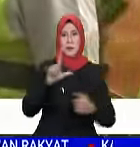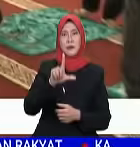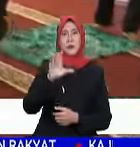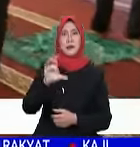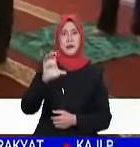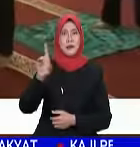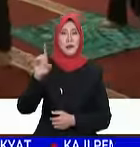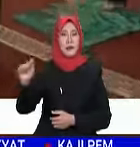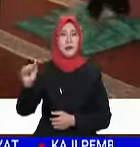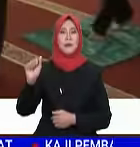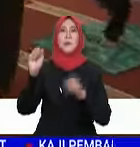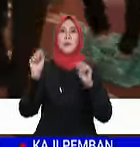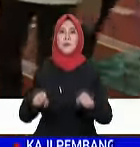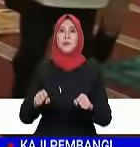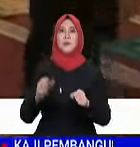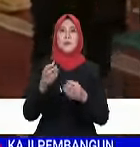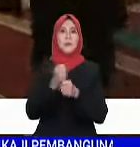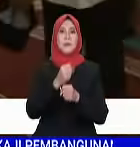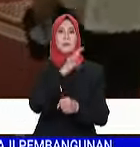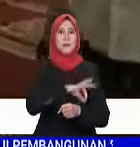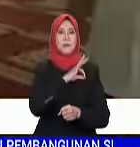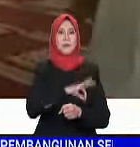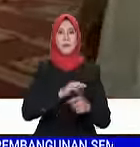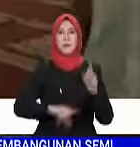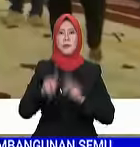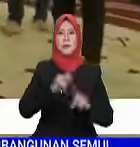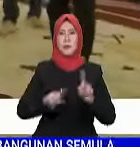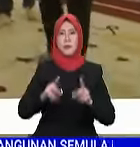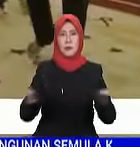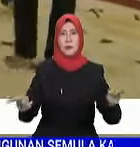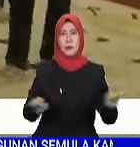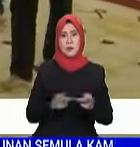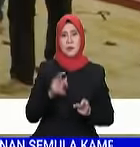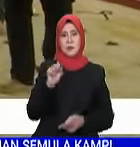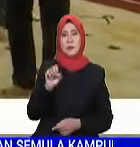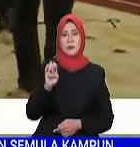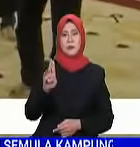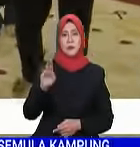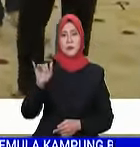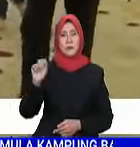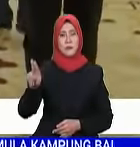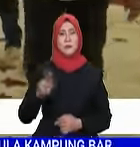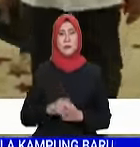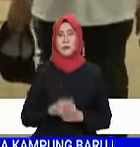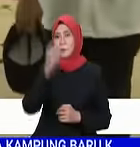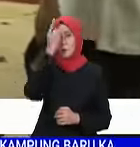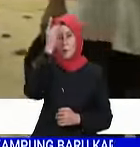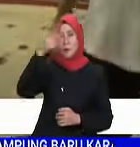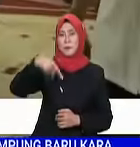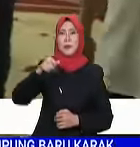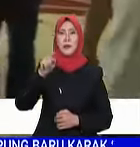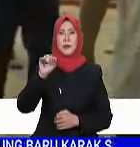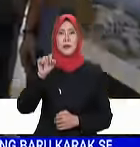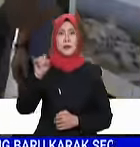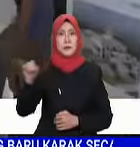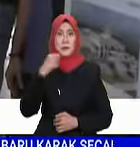LCDA sekaligus bakal memberi manfaat kepada penduduk kawasan Sebuyau. Selain itu, dedah Dato' Patinggi Abang Johari,